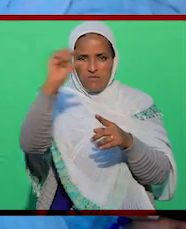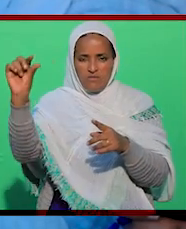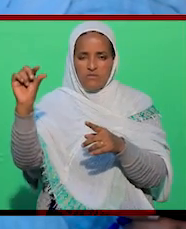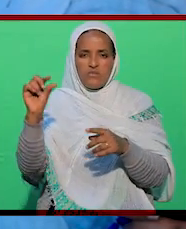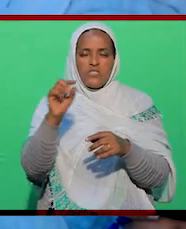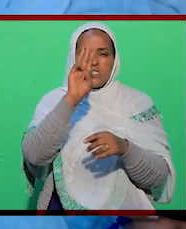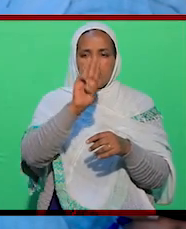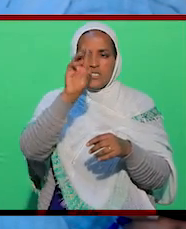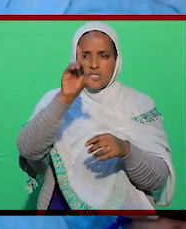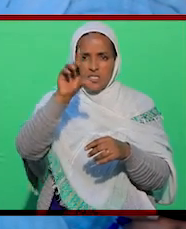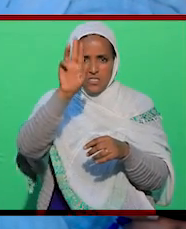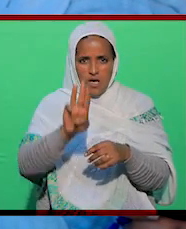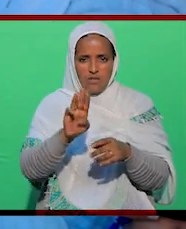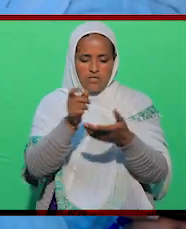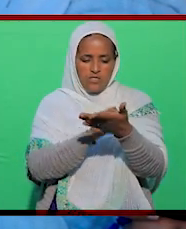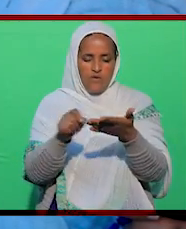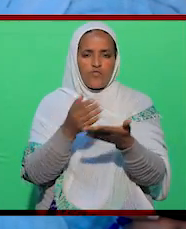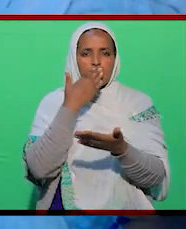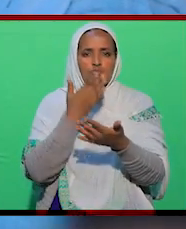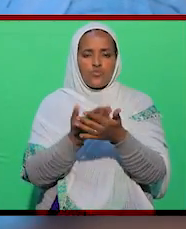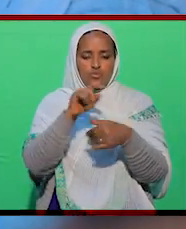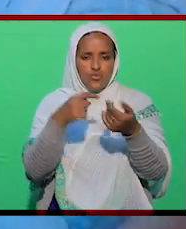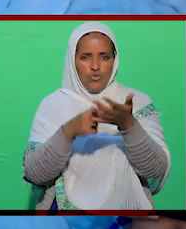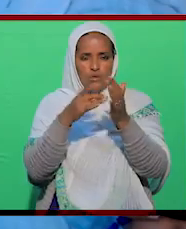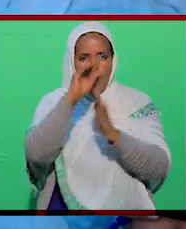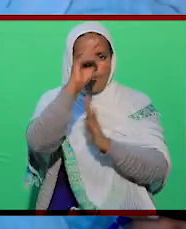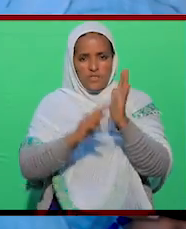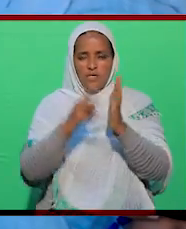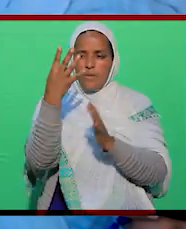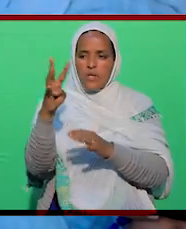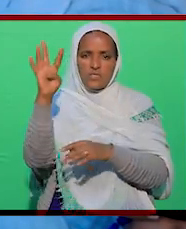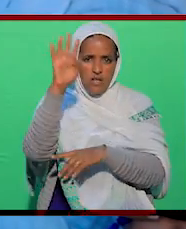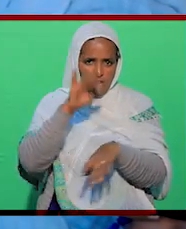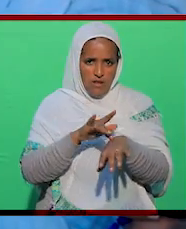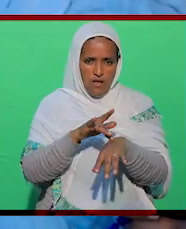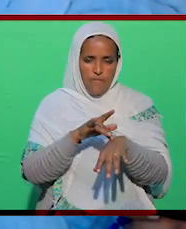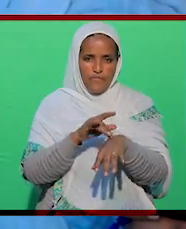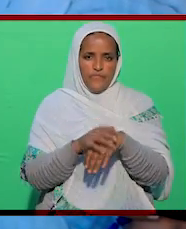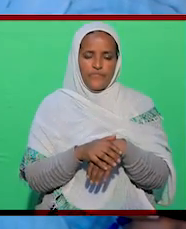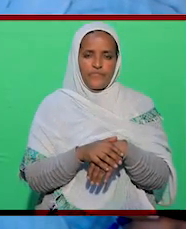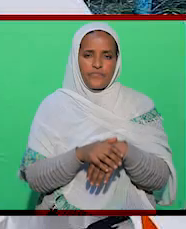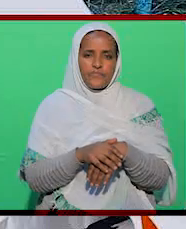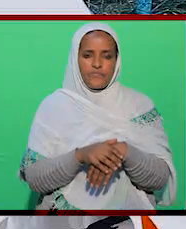ስንክሳራችን ላይ እንደ የተጻፈም ነገር ጥሩ ስለሆነ መስከረም 14 ላይ